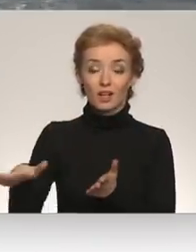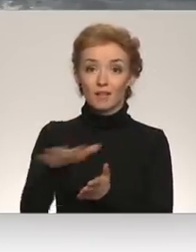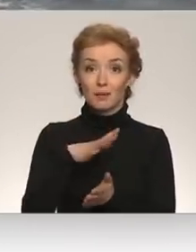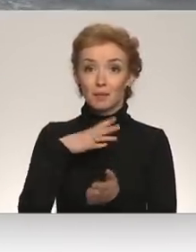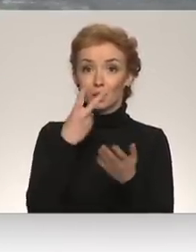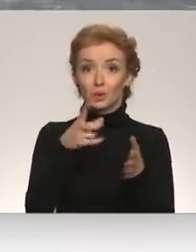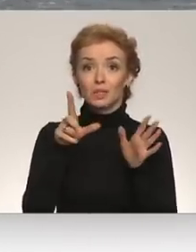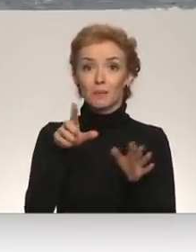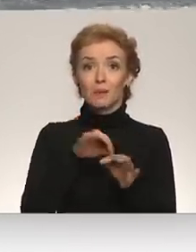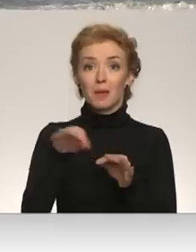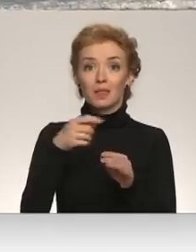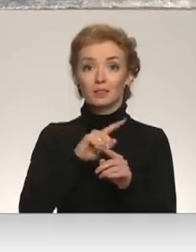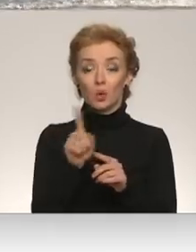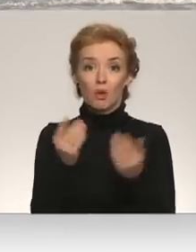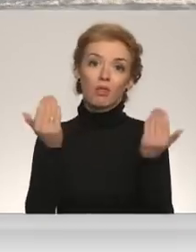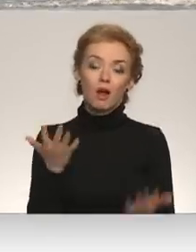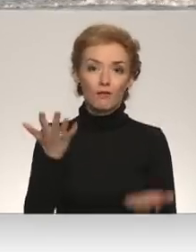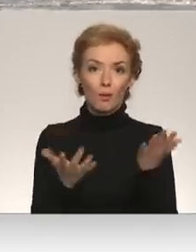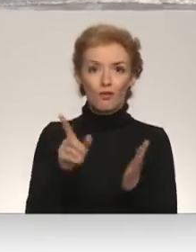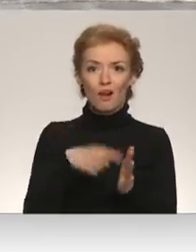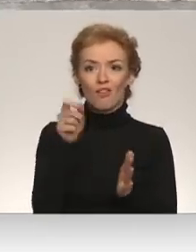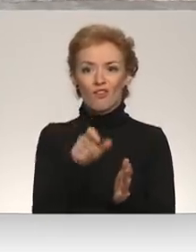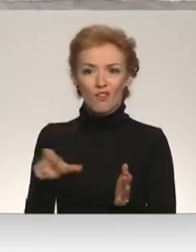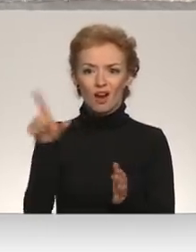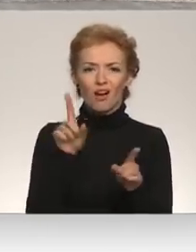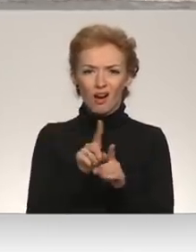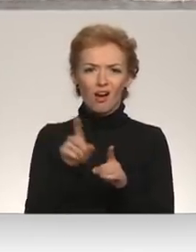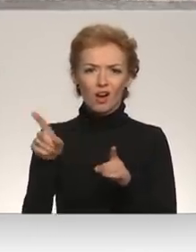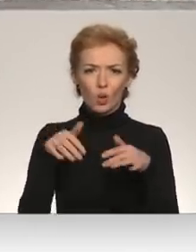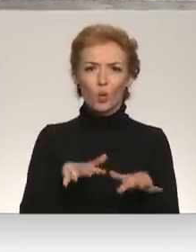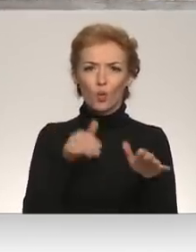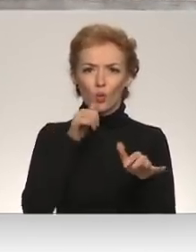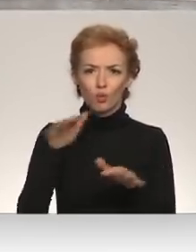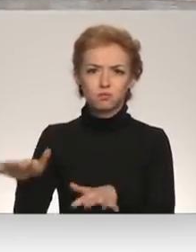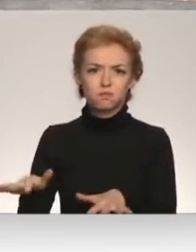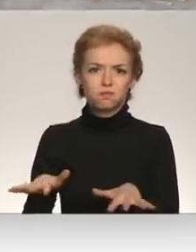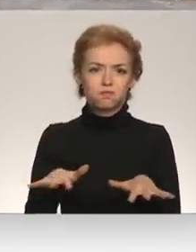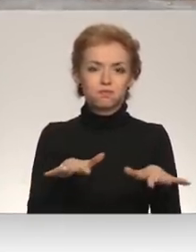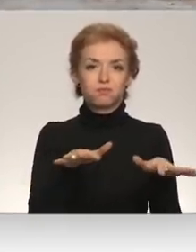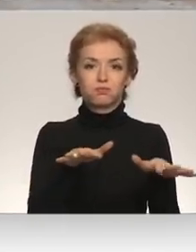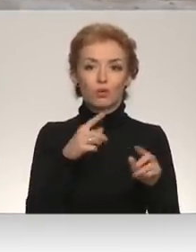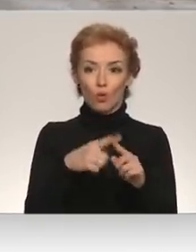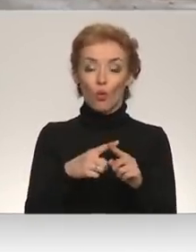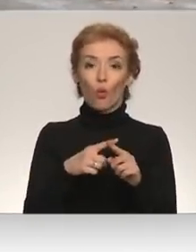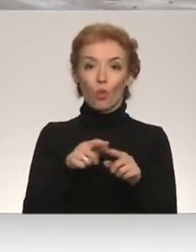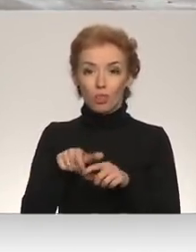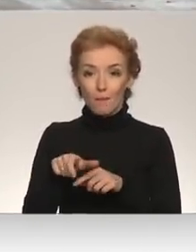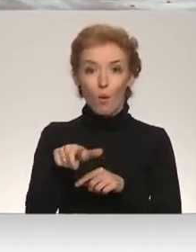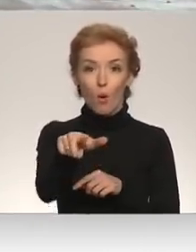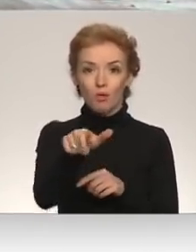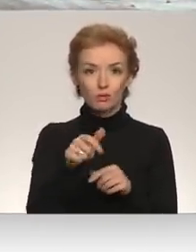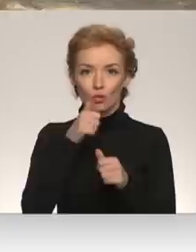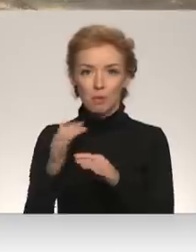27 metri sekundē, šobrīd varētu būt arī vairāk. Arī jūrā cēlies ūdens līmenis un mols šobrīd ir zem